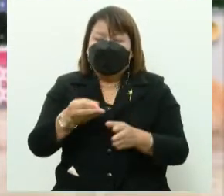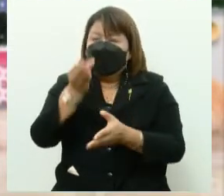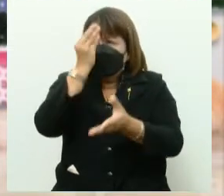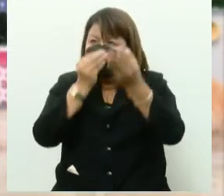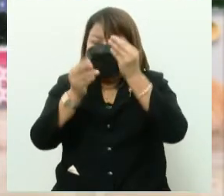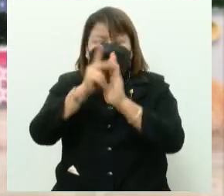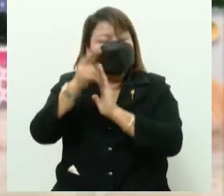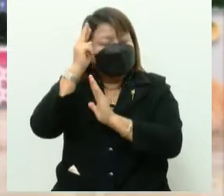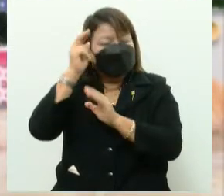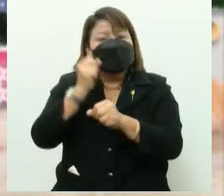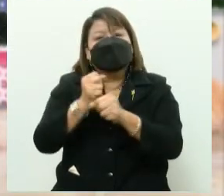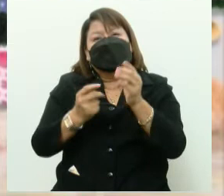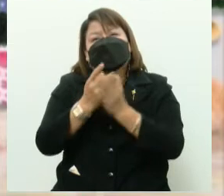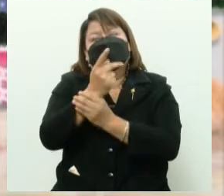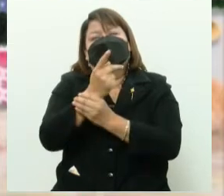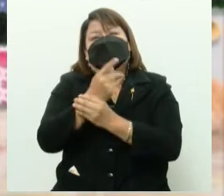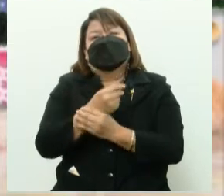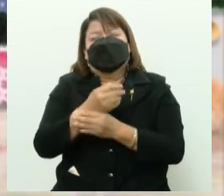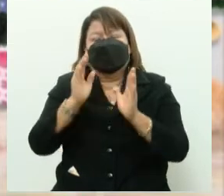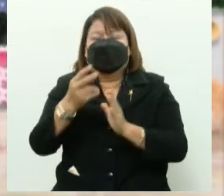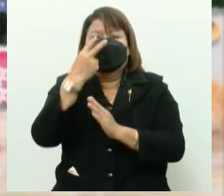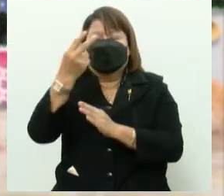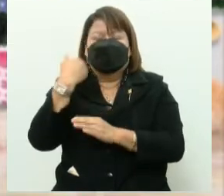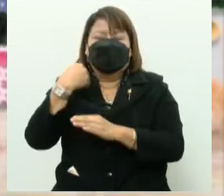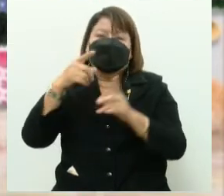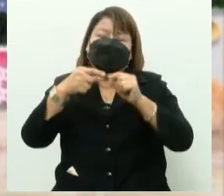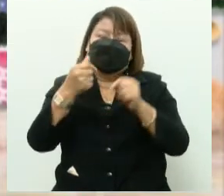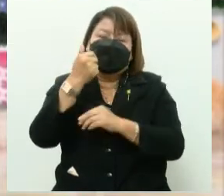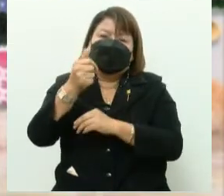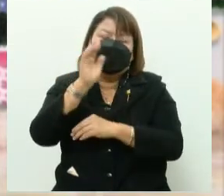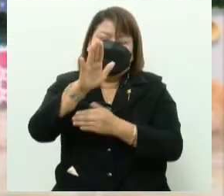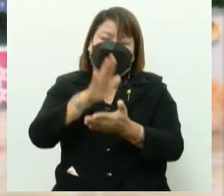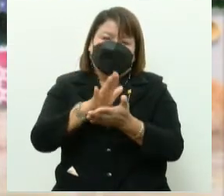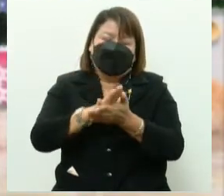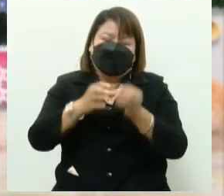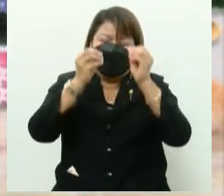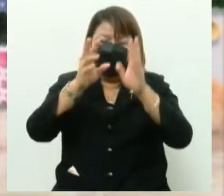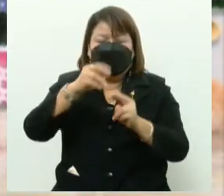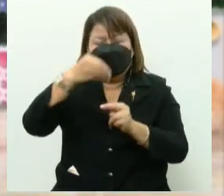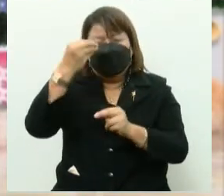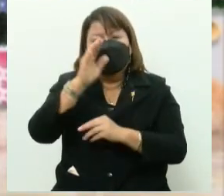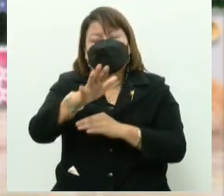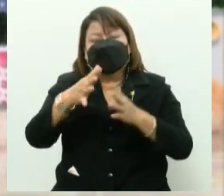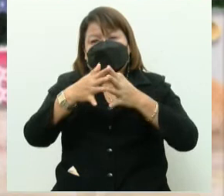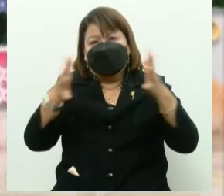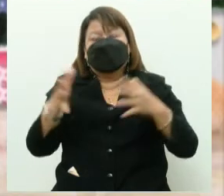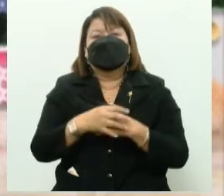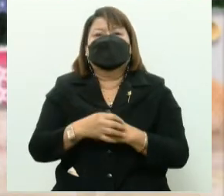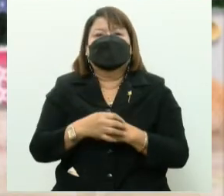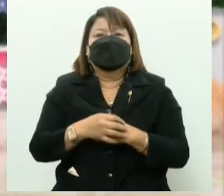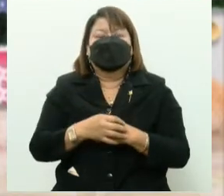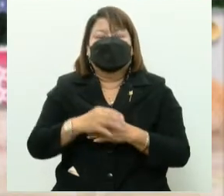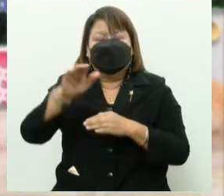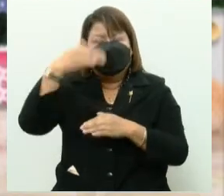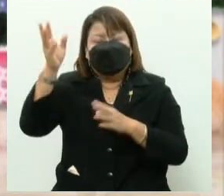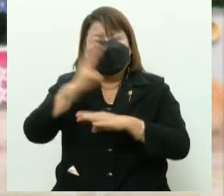จากการทำเกษตรอีกด้วยค่ะ ใช่แล้วครับ คุณผู้ชมคะเรายังคงมีเรื่องราวดีๆของโรงเรียนคุณครูและนักเรียนมาฝากทุกท่านอีกมากมายนะคะและก่อนจ